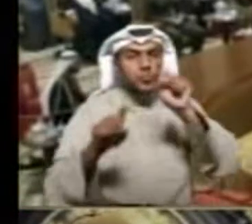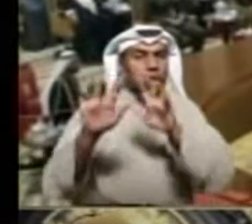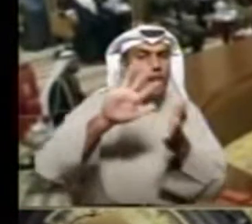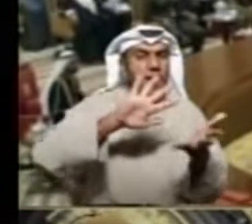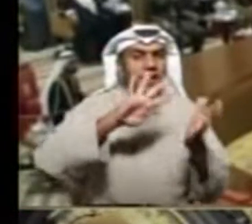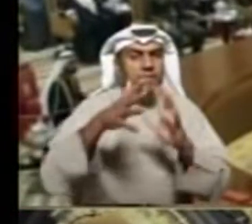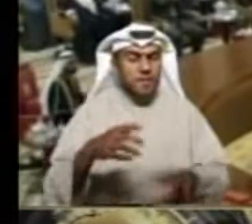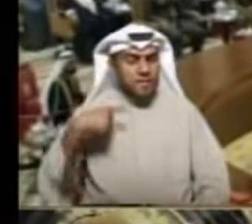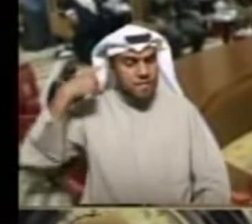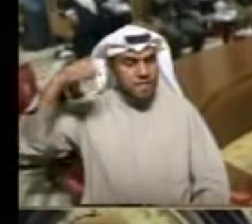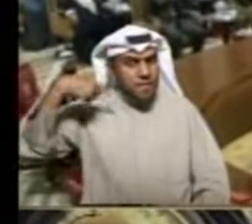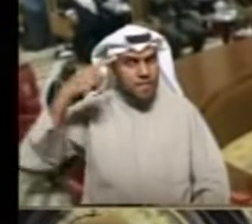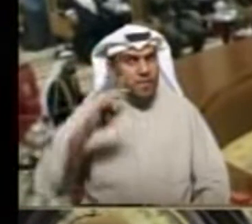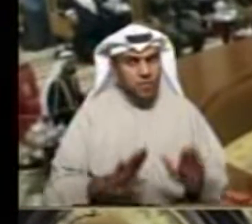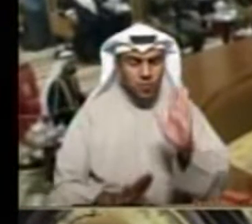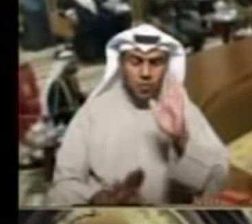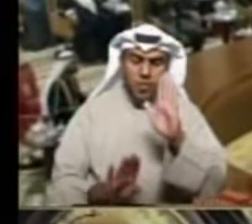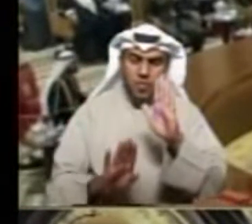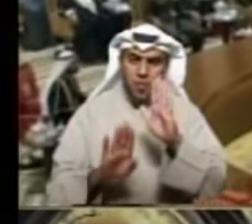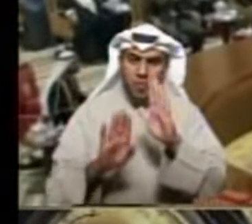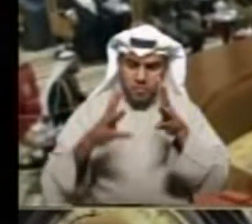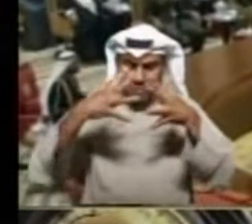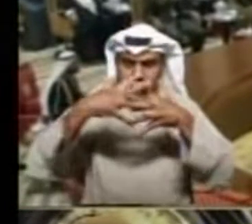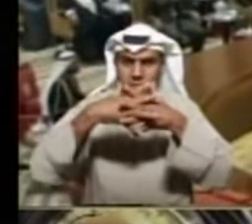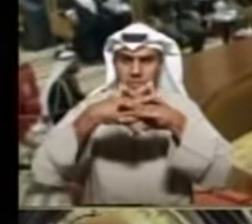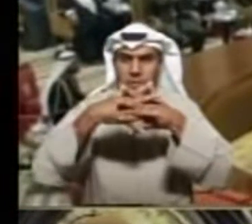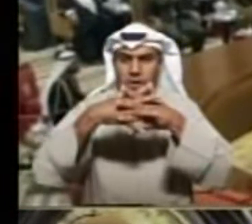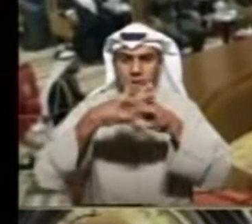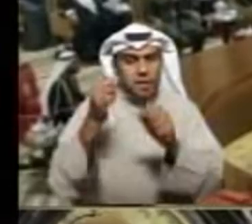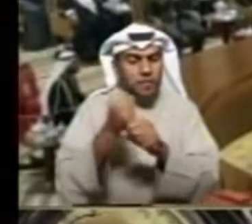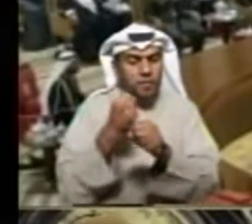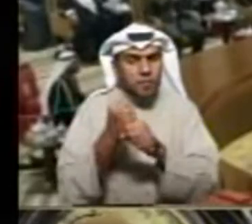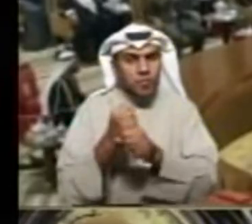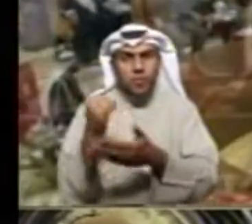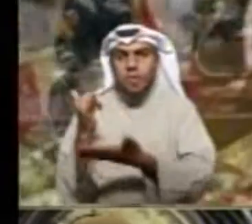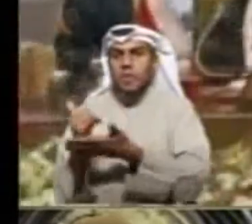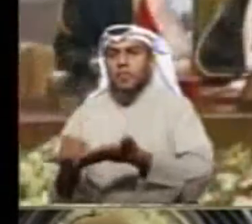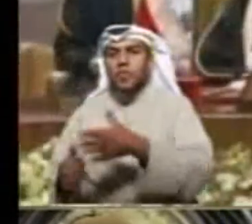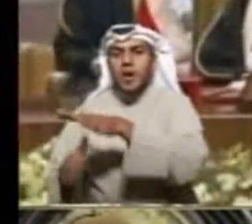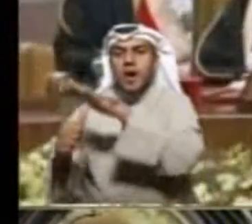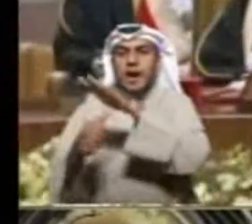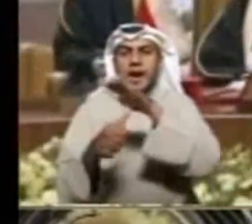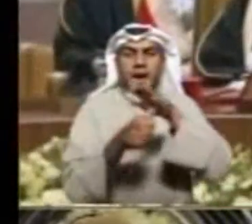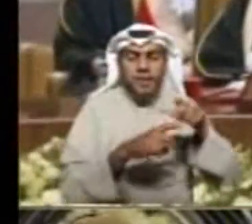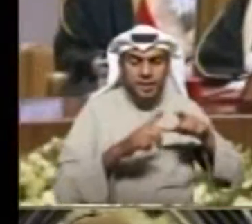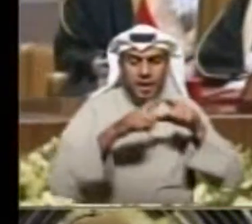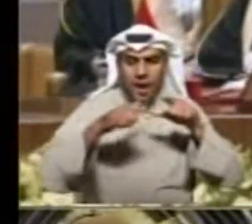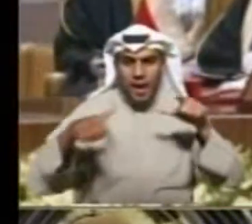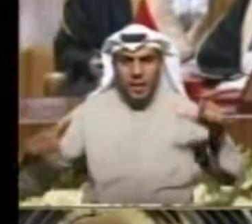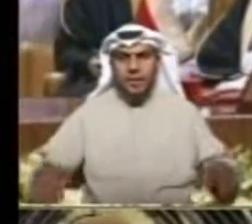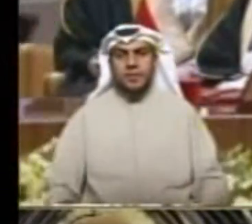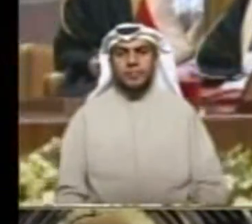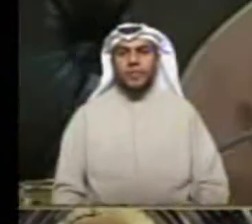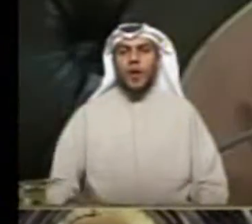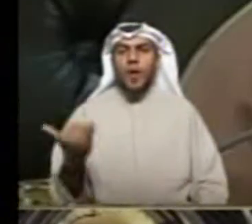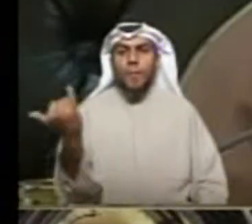التطورات السياسية والإقليمية والدولية ستكون على طاولة القادة لتناولها وكذلك مستجدات الأوضاع الأمنية في